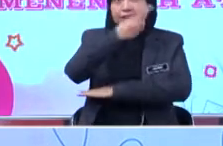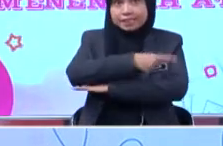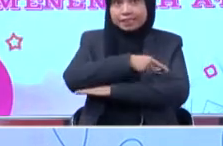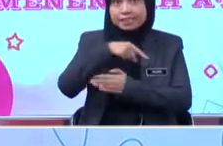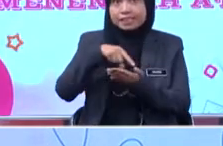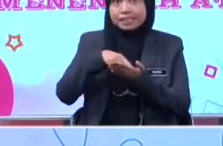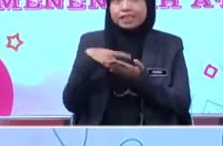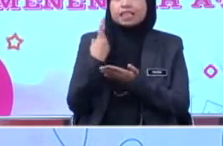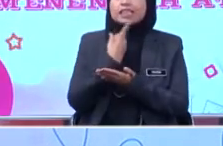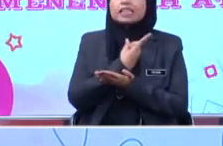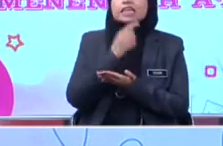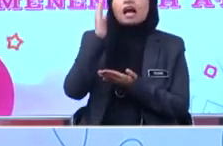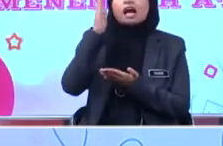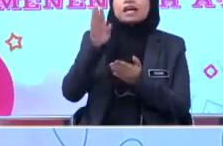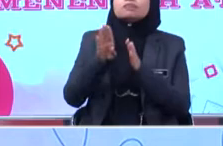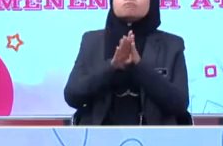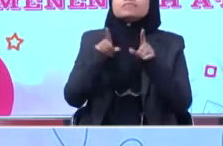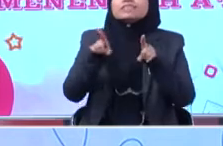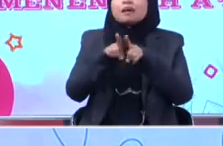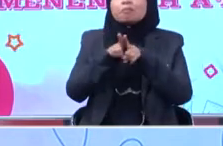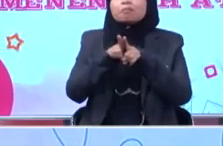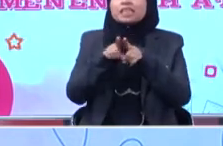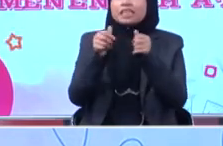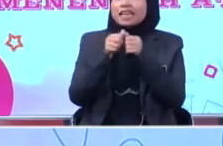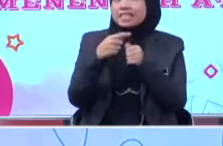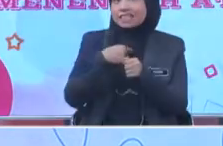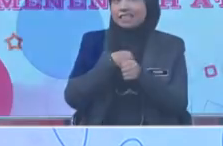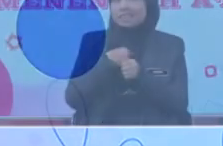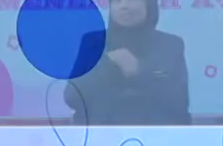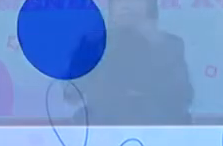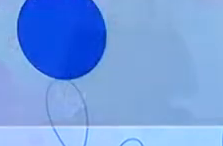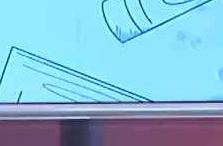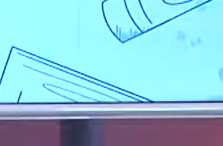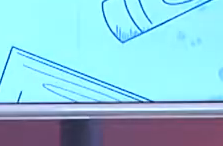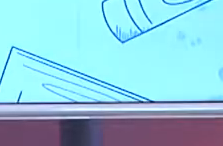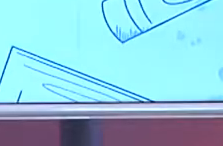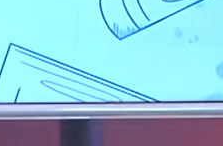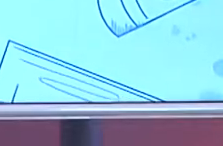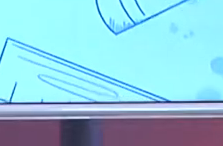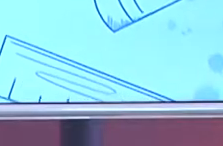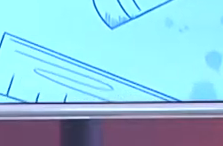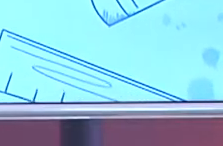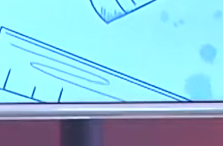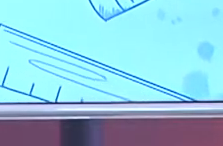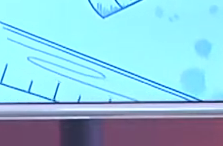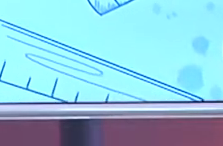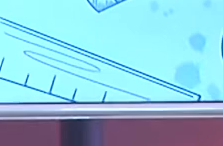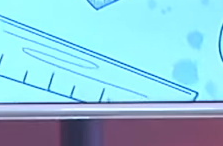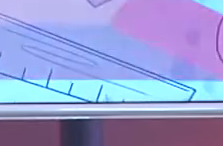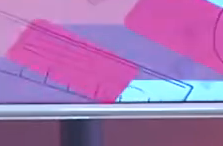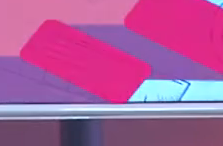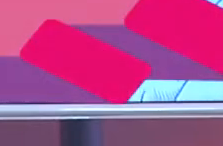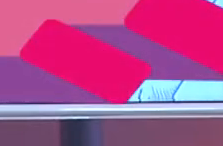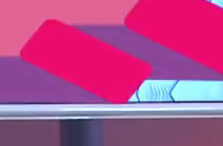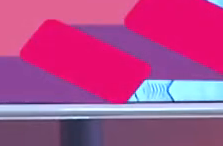kita bersama dengan guru-guru bahasa isyarat kita yaitu cek gua Zainal masyhuri rekan guru bahasa